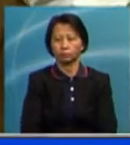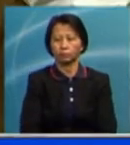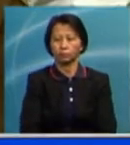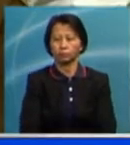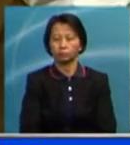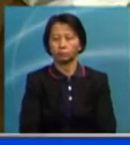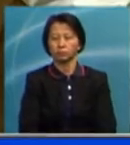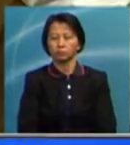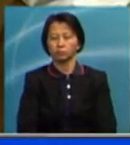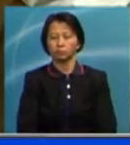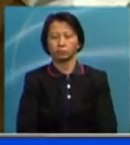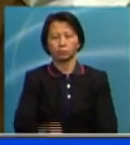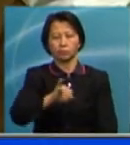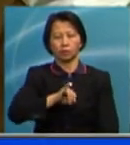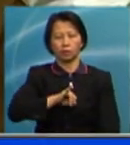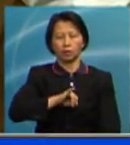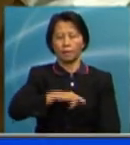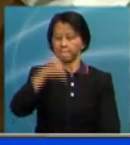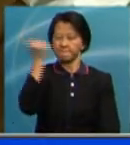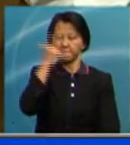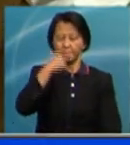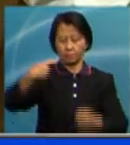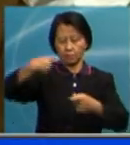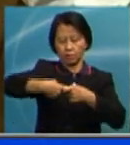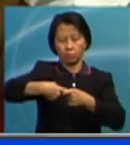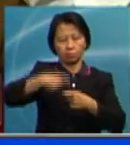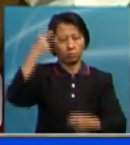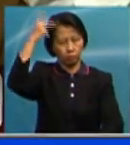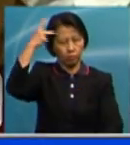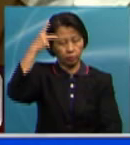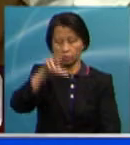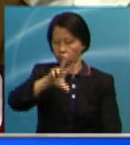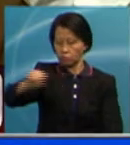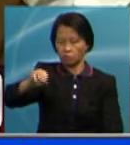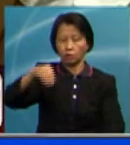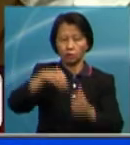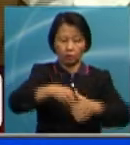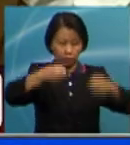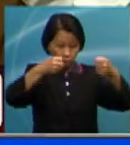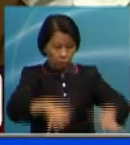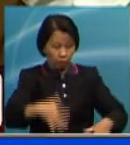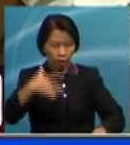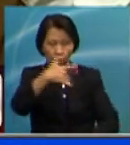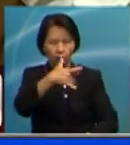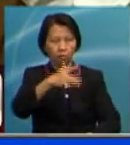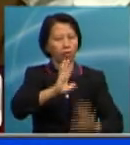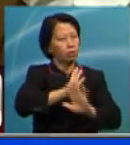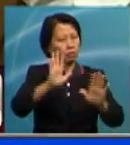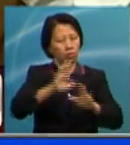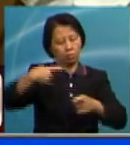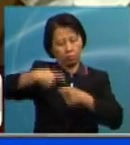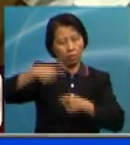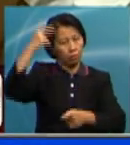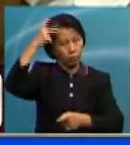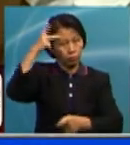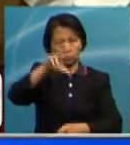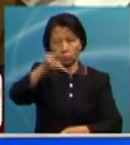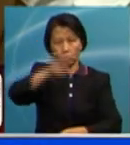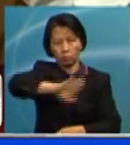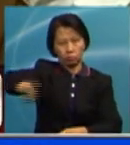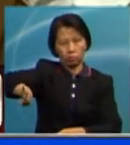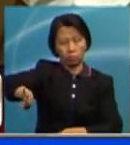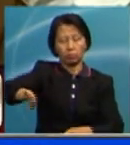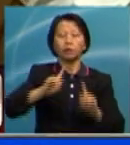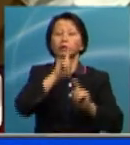selesai saya tidak mahu memperkaitkan soaltik di dalam kehilangan MH370